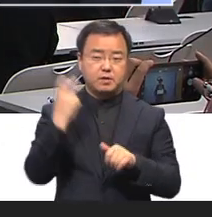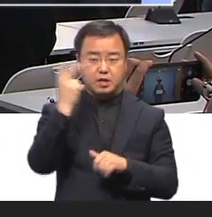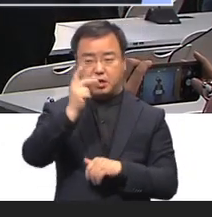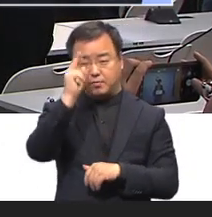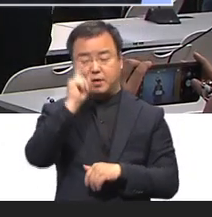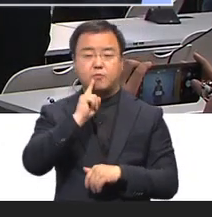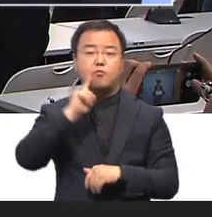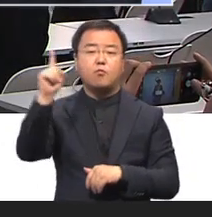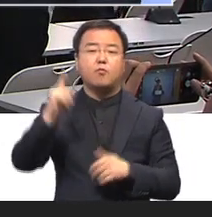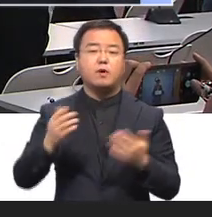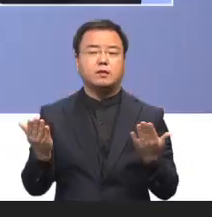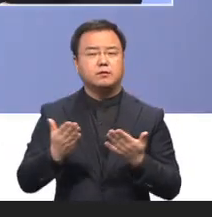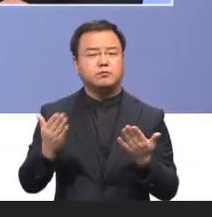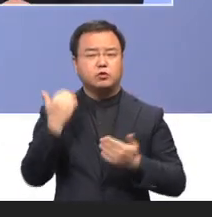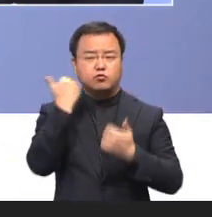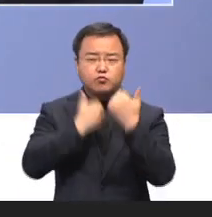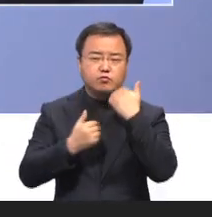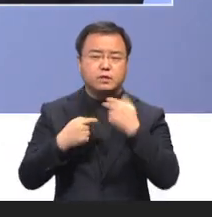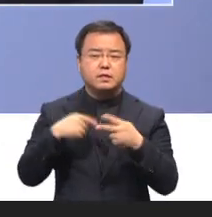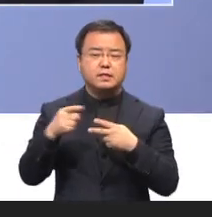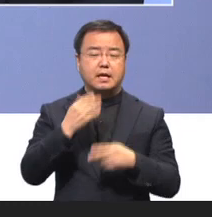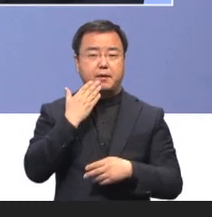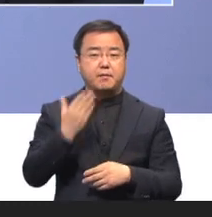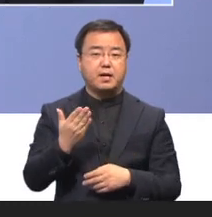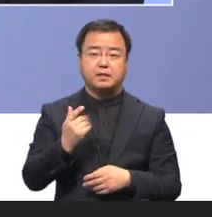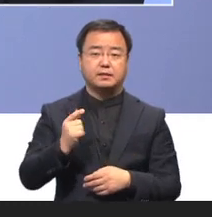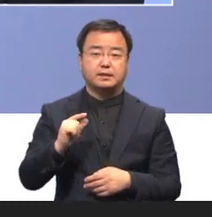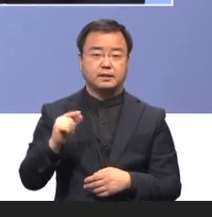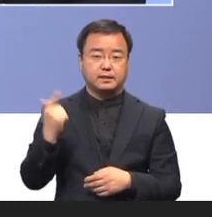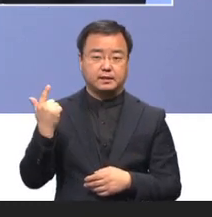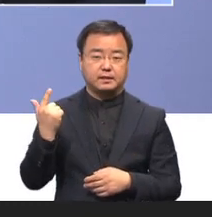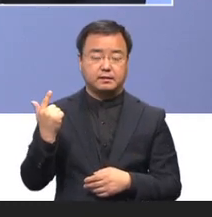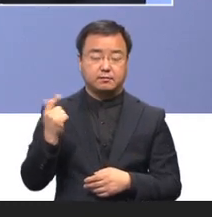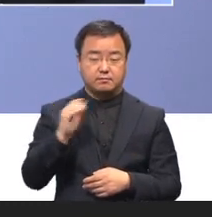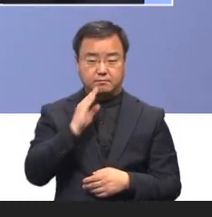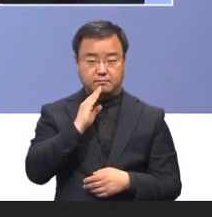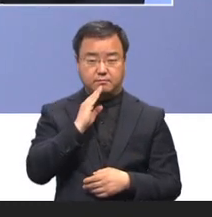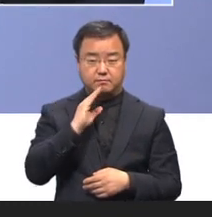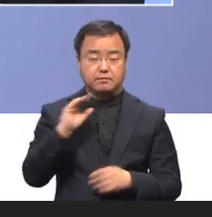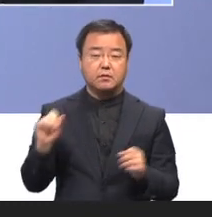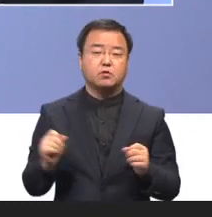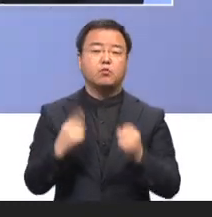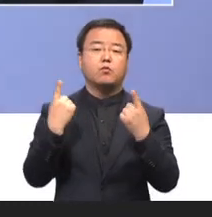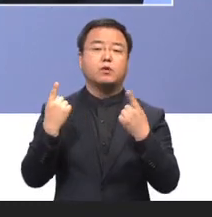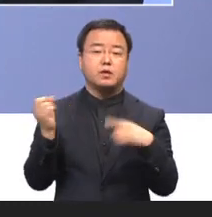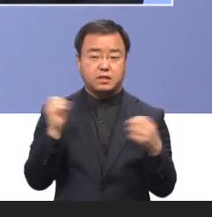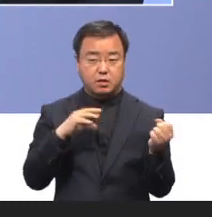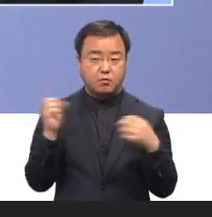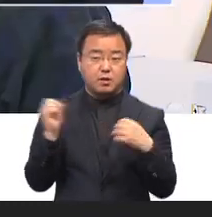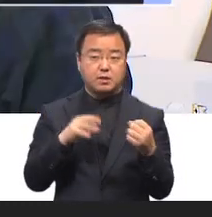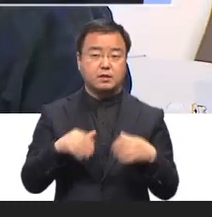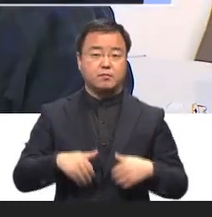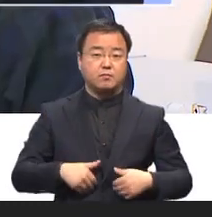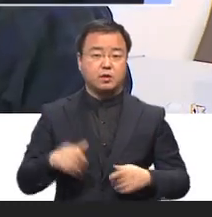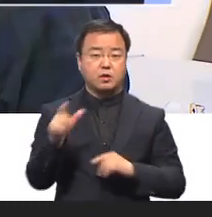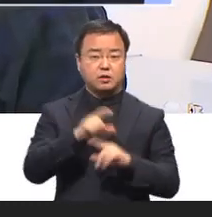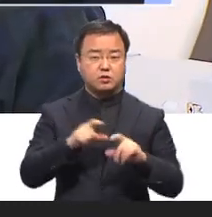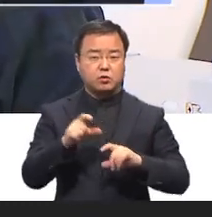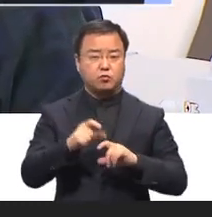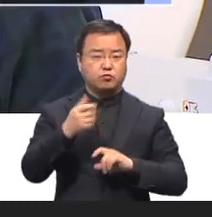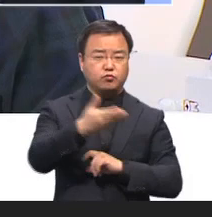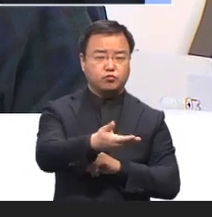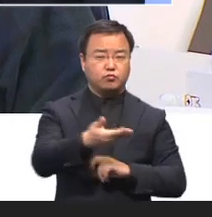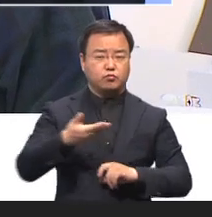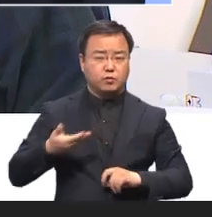이익이 될 것 같지는 않습니다. 그래서 물밑 대화는 당연히 해야 될 것 같고요. 그럼에도 불구하고 뭘 더 주고 덜 주고